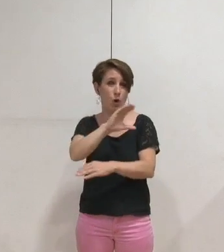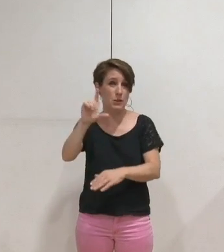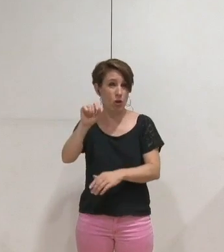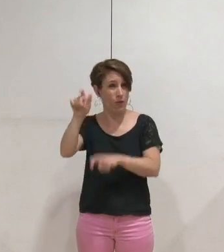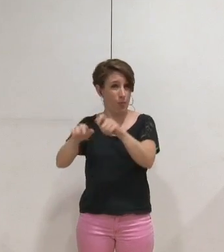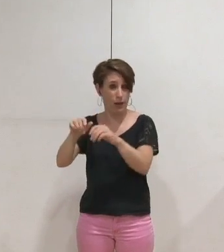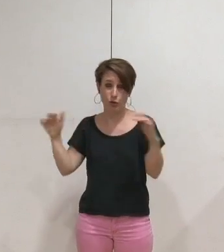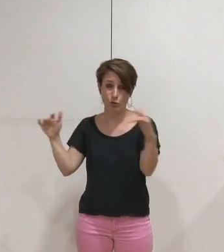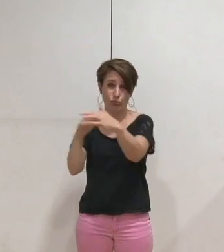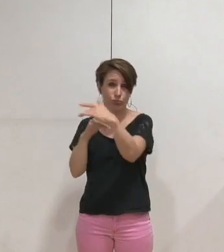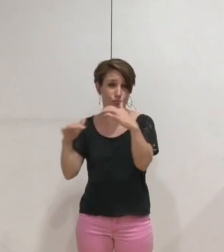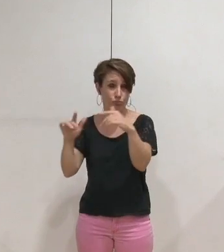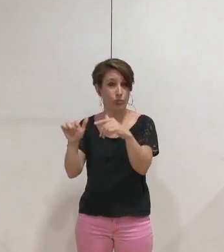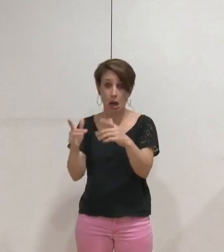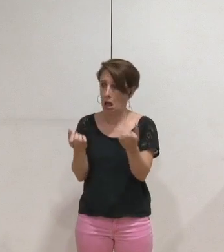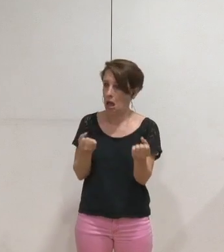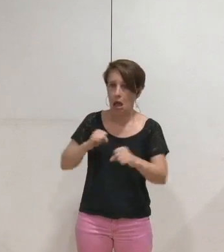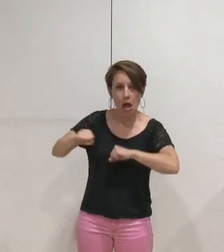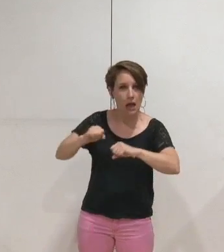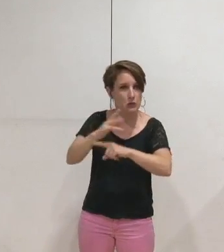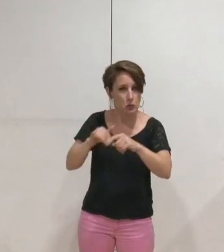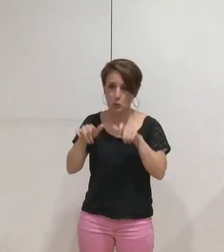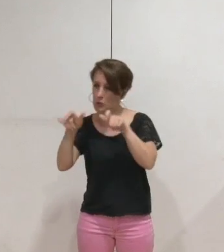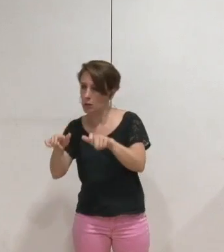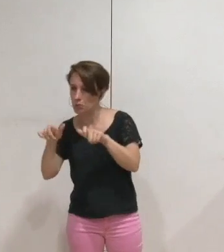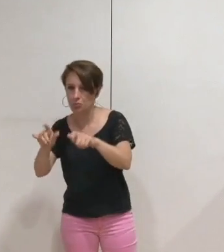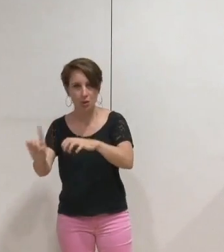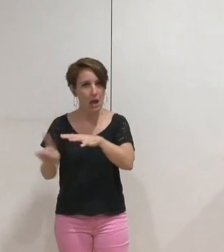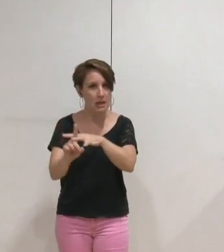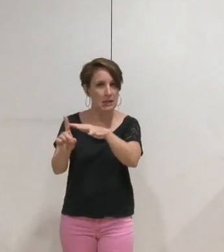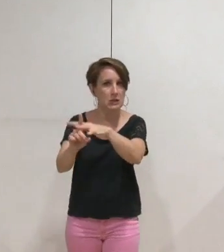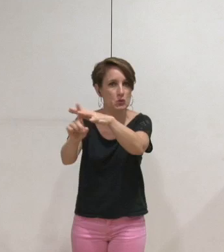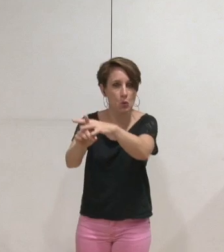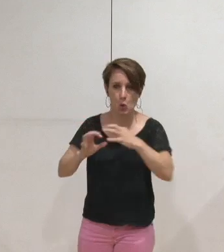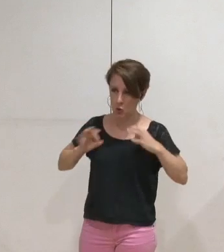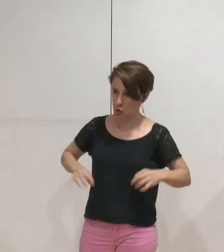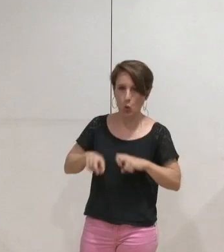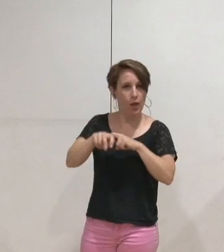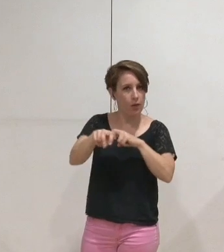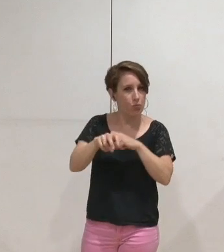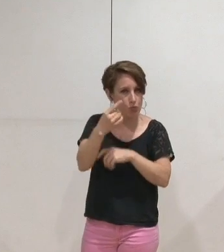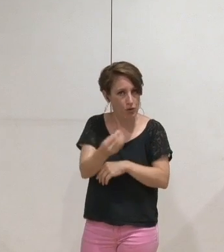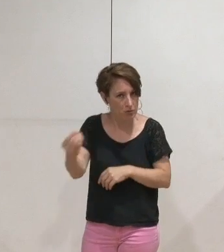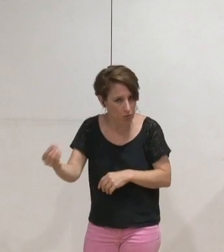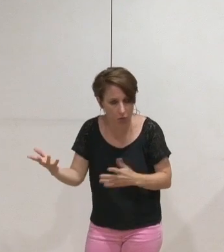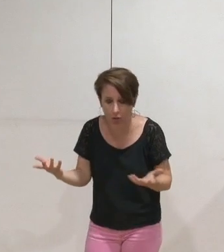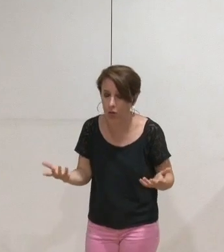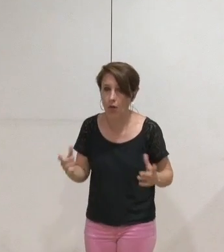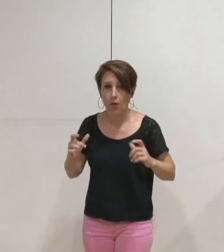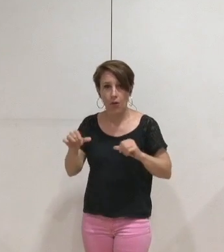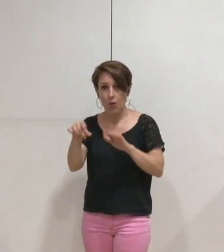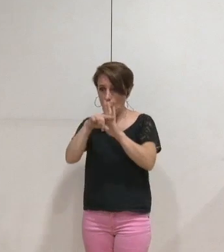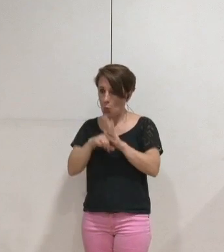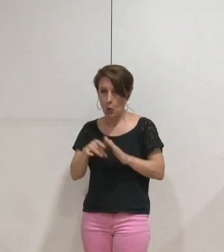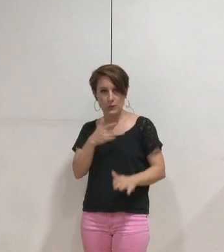géré contrôlé de l'action sociale du suivi de l'insertion de la scolarisation pour les enfants des conditions sanitaires